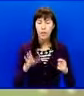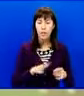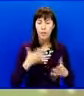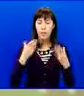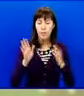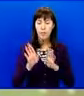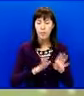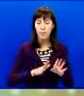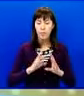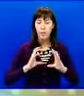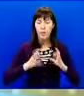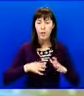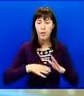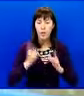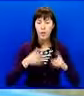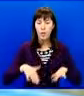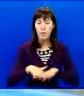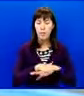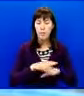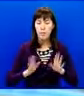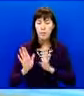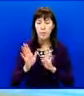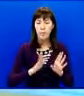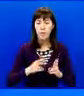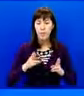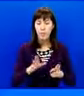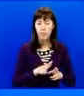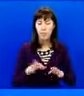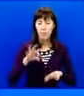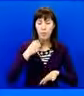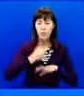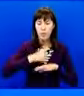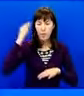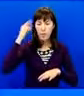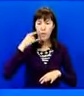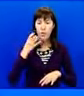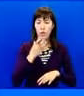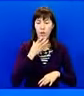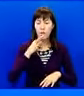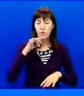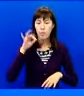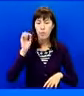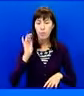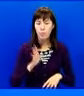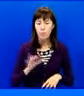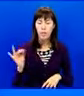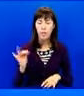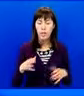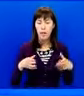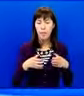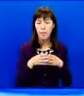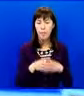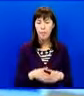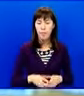пятидневная выставка ковров Оло-Дала Клендера. Выставку посетили аким Южно-Казахстанской области Жансый Тюмебаев, а также делегация